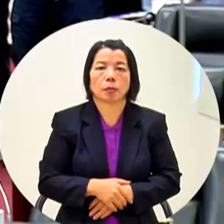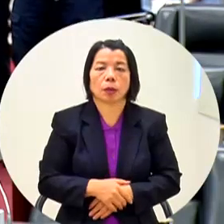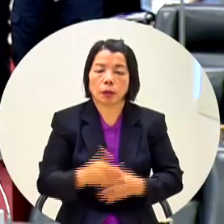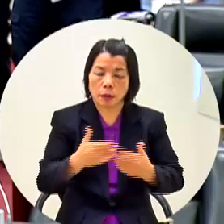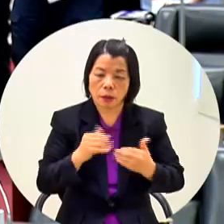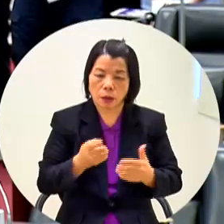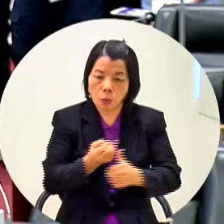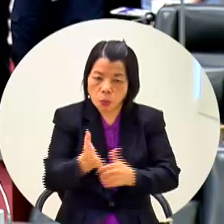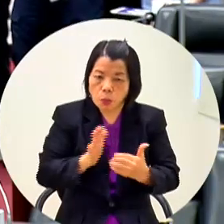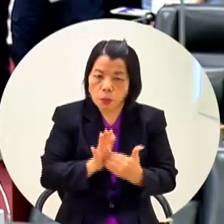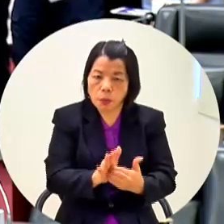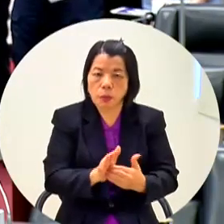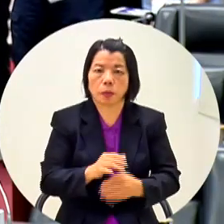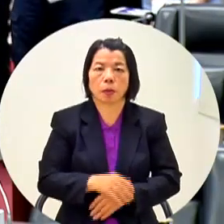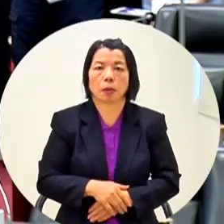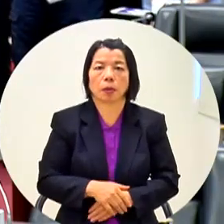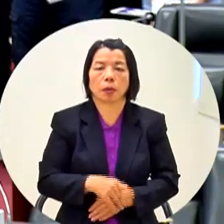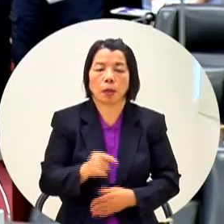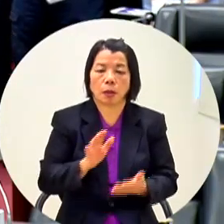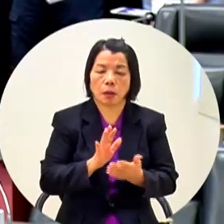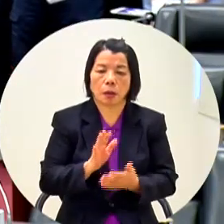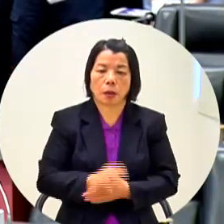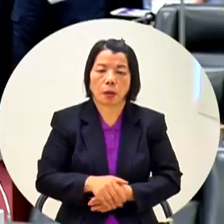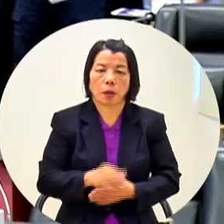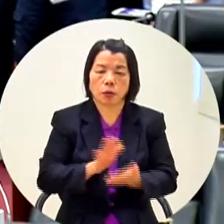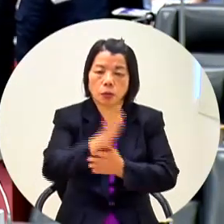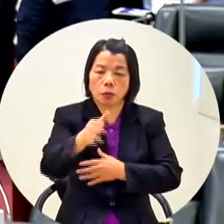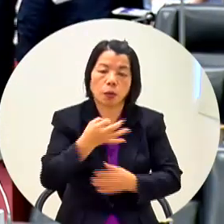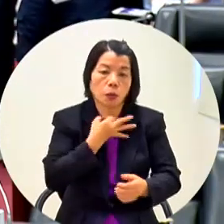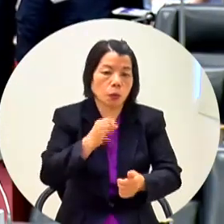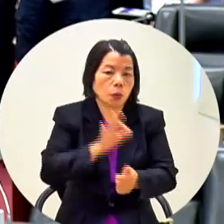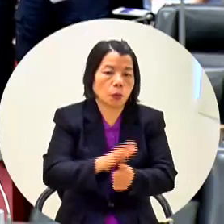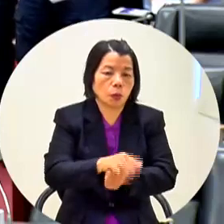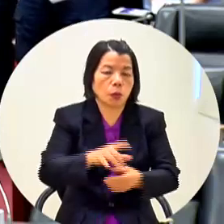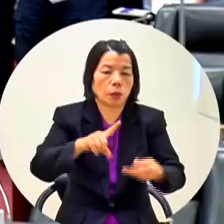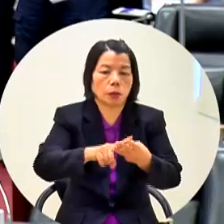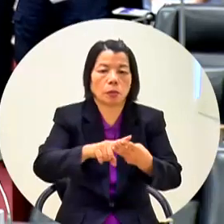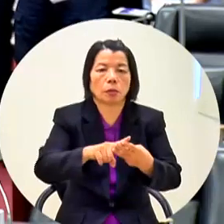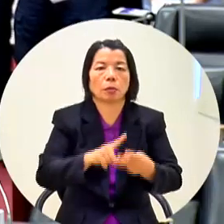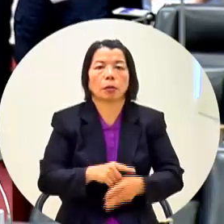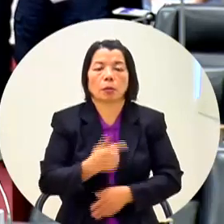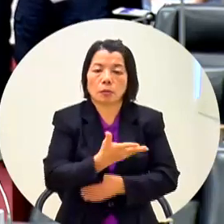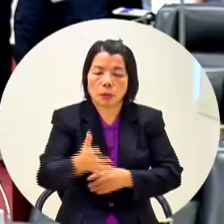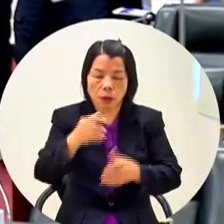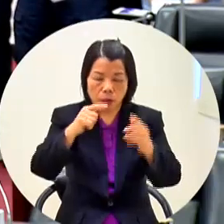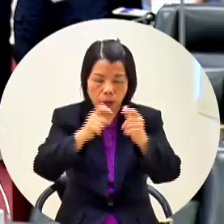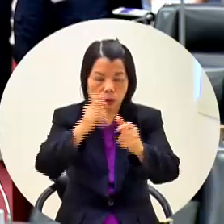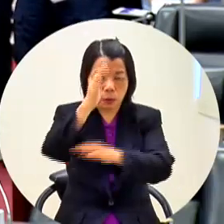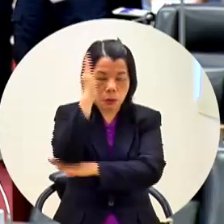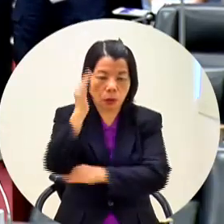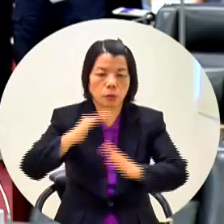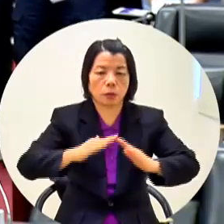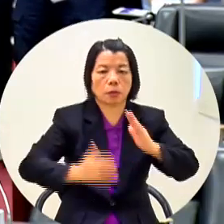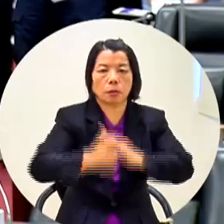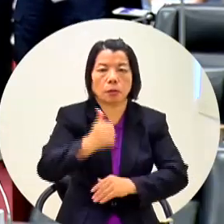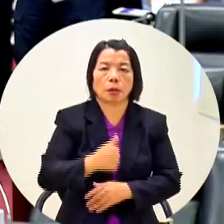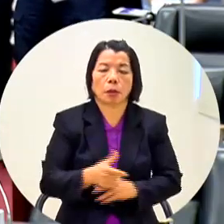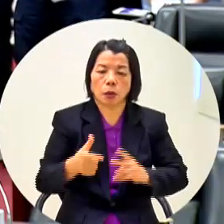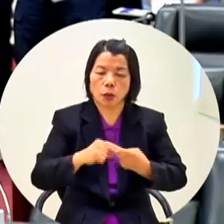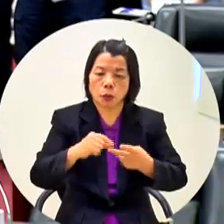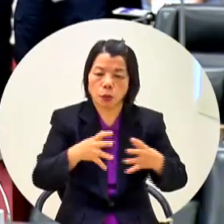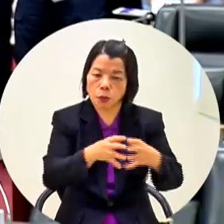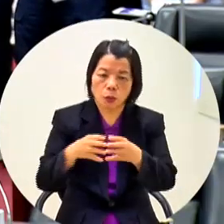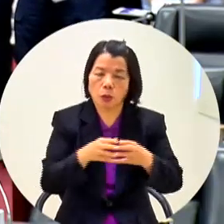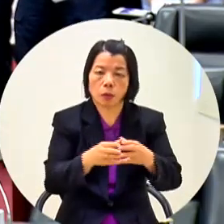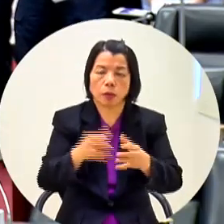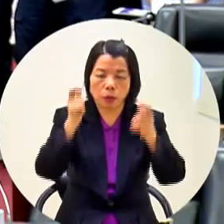疫，还有事后的一些纾困为主题哦，让市府跟市长来跟我们市府团队来跟